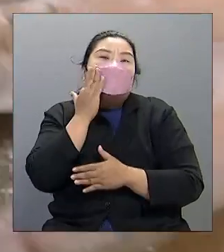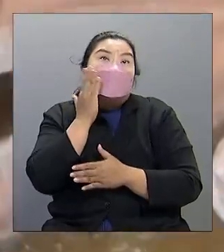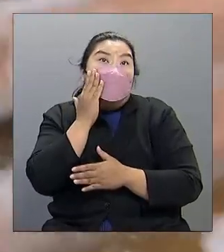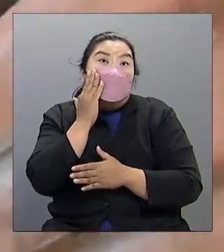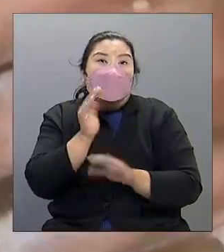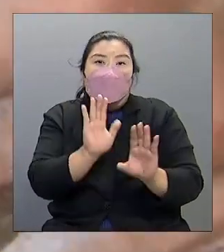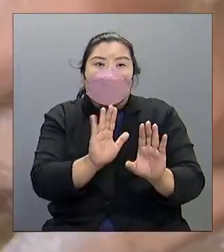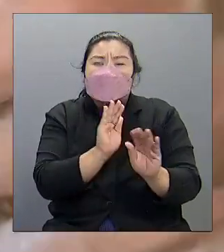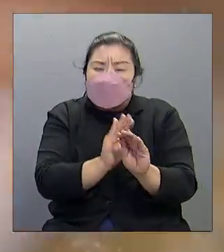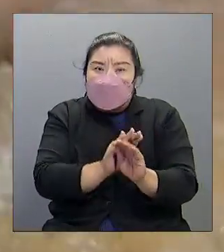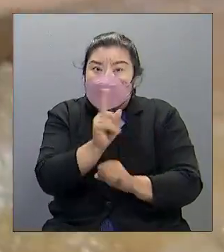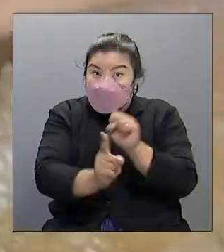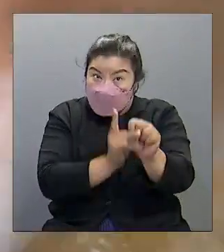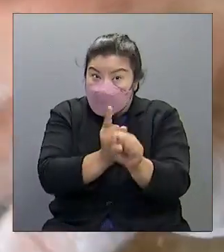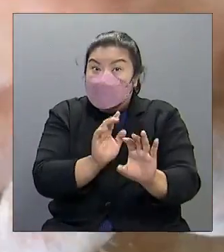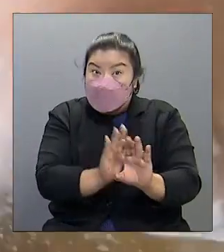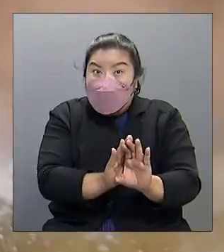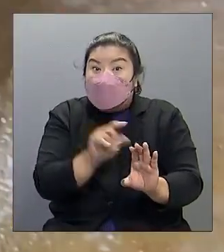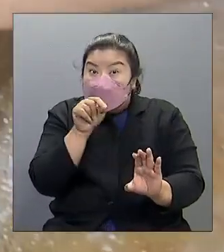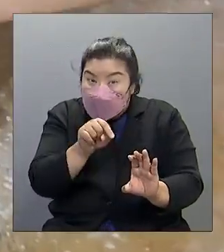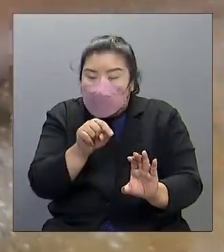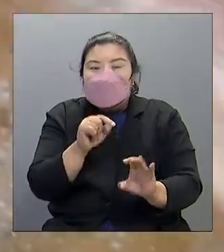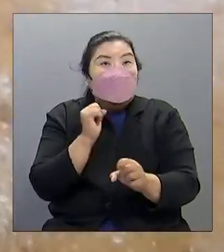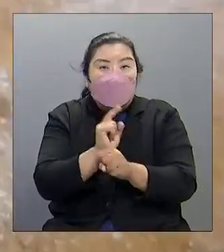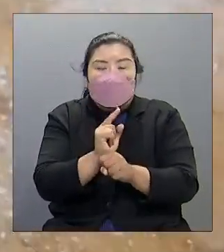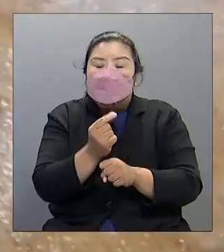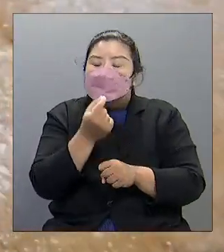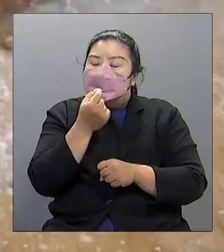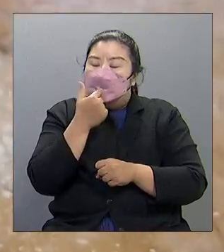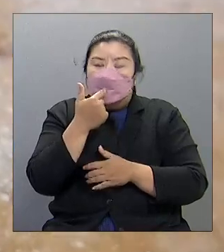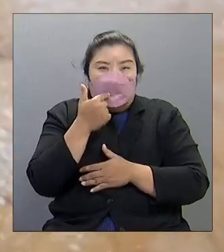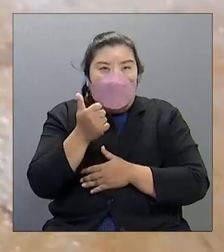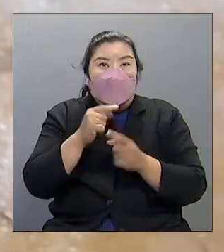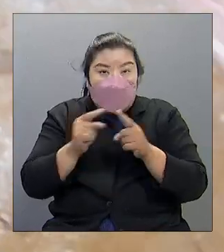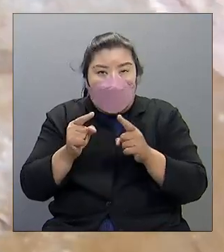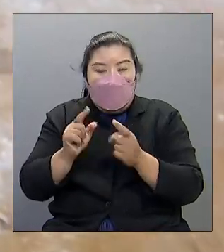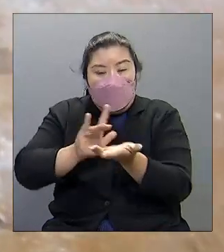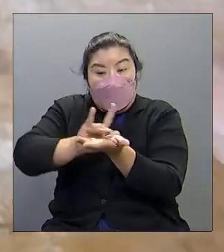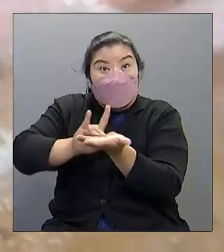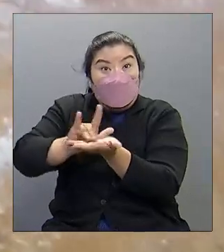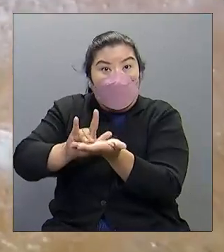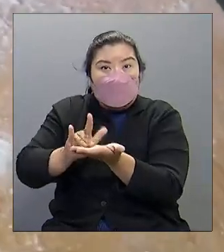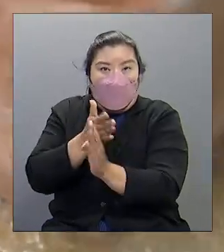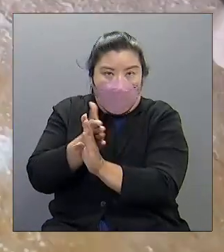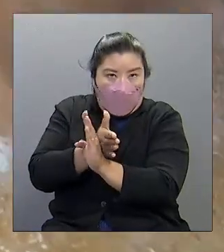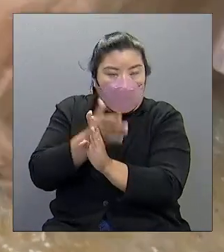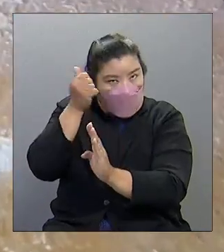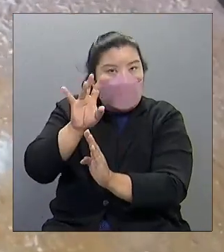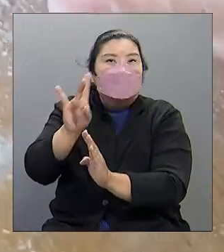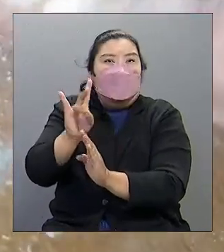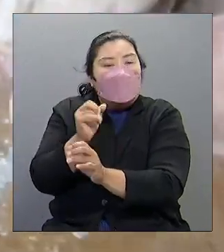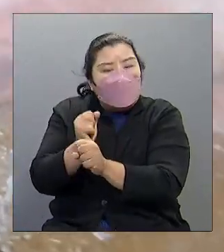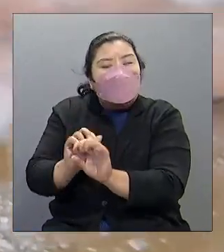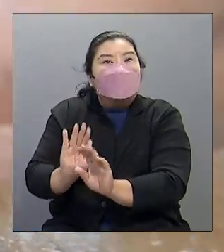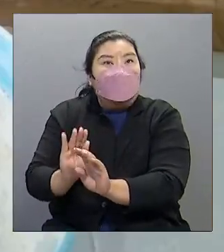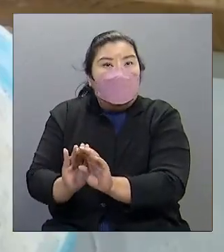หถือเป็ตัวชรถของขนมวายพระจัเป็นอย่างดีส่ώνไ้กต้องเปรียมเอาไ้เป็สัปดาษเช่นกันตอนนี้ทำ